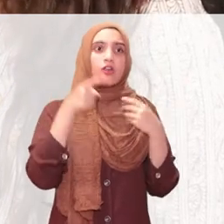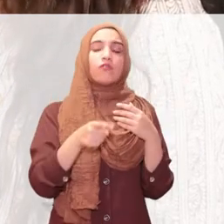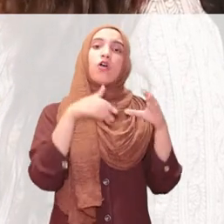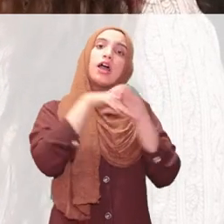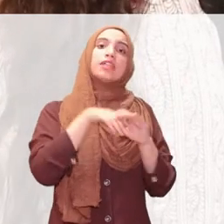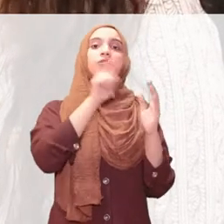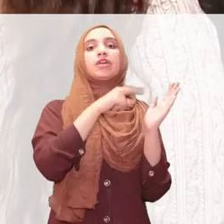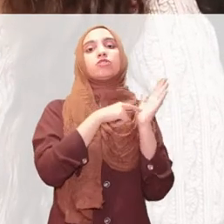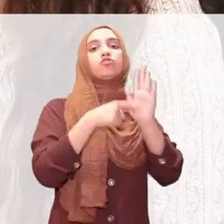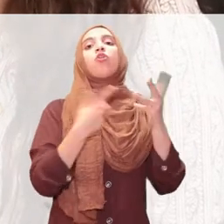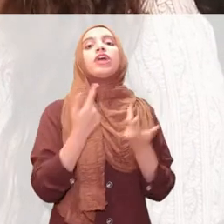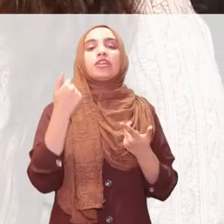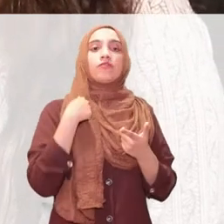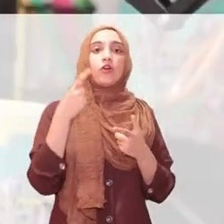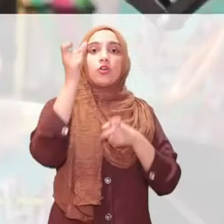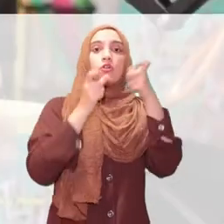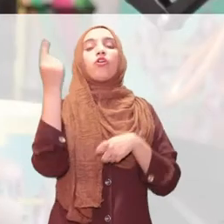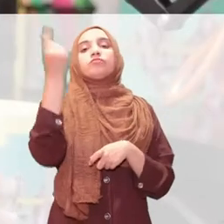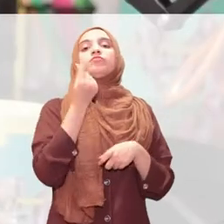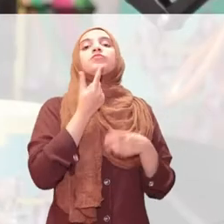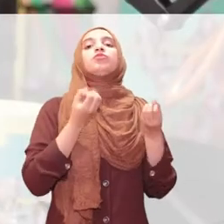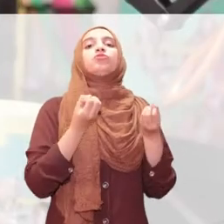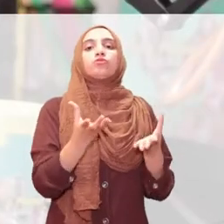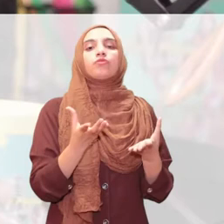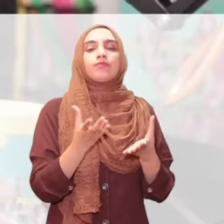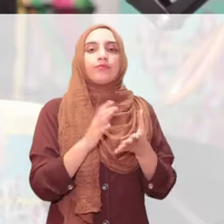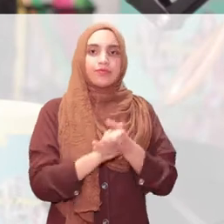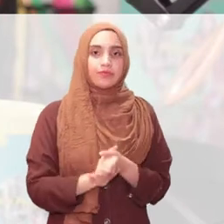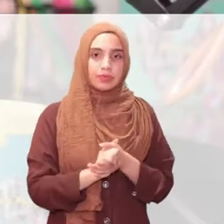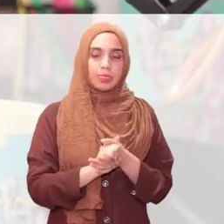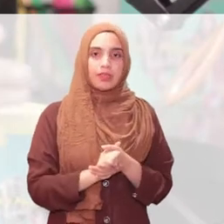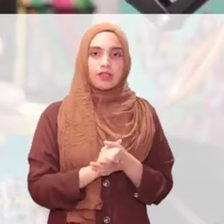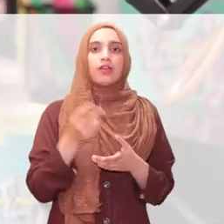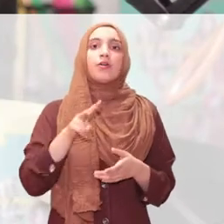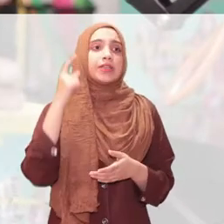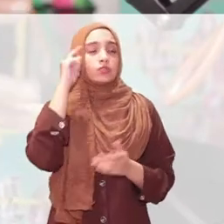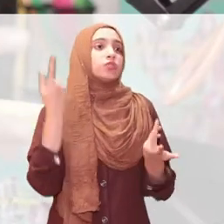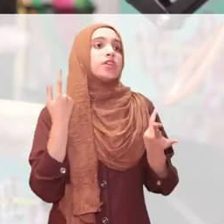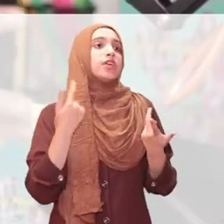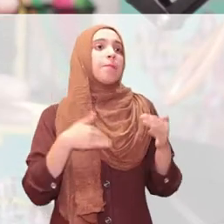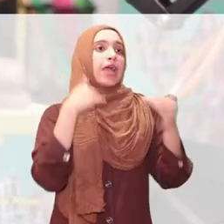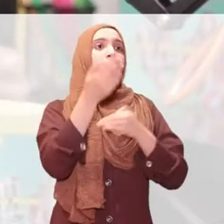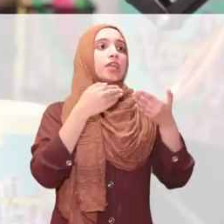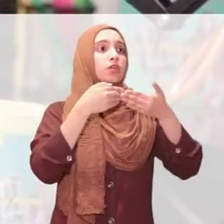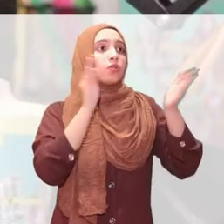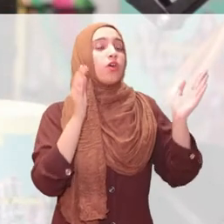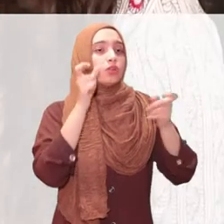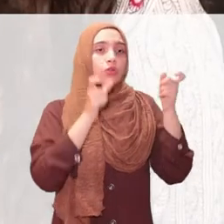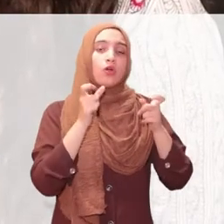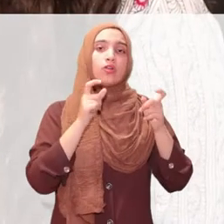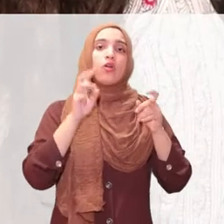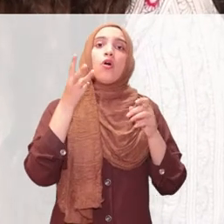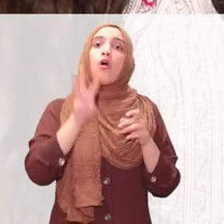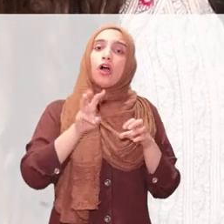आफ सोशल मीडिया इन थे इंटरनेट एंड सोशल मीडिया